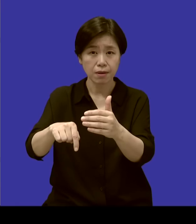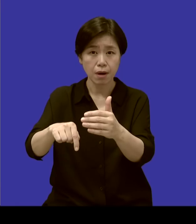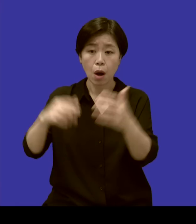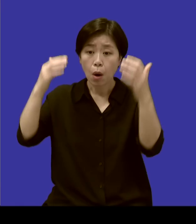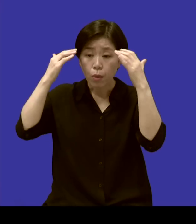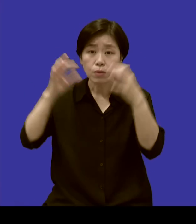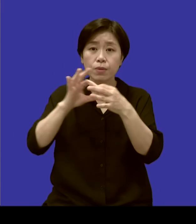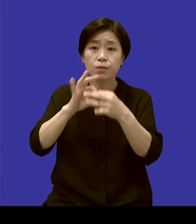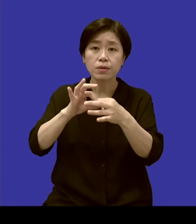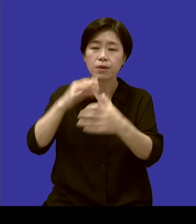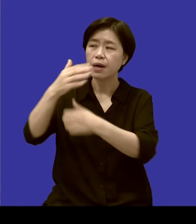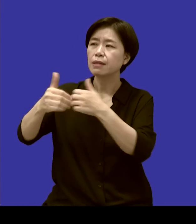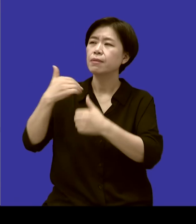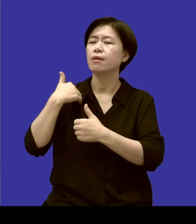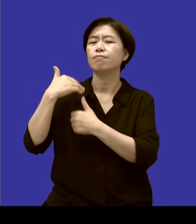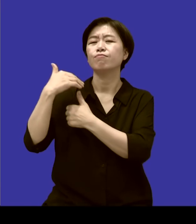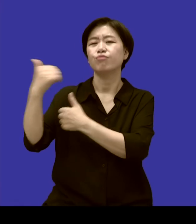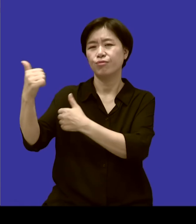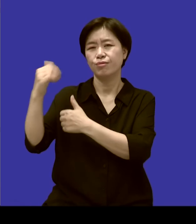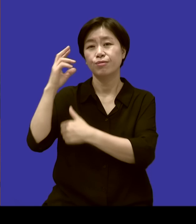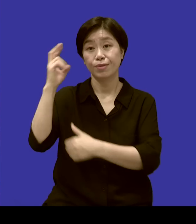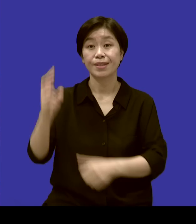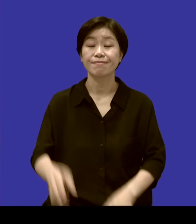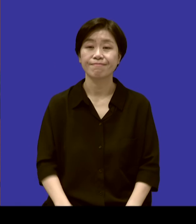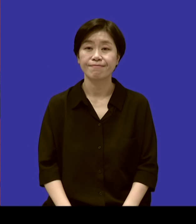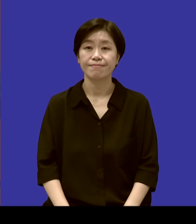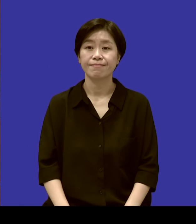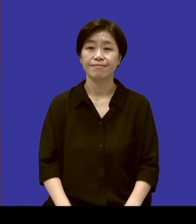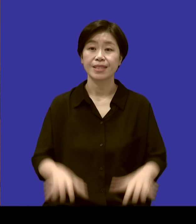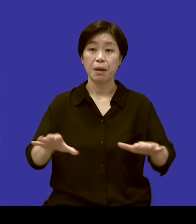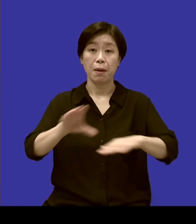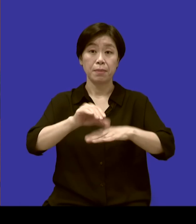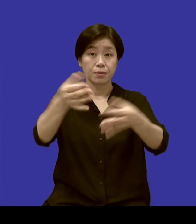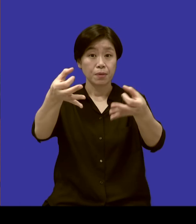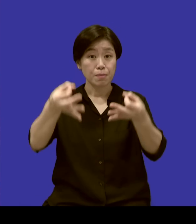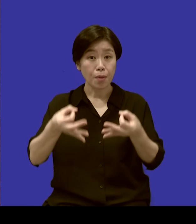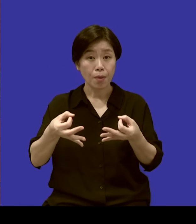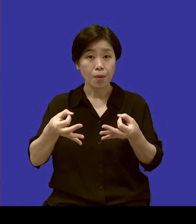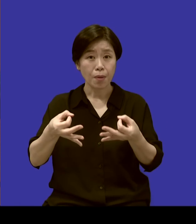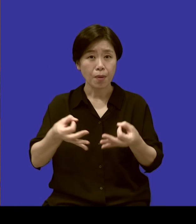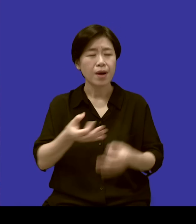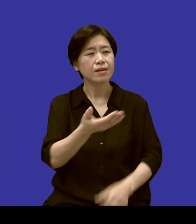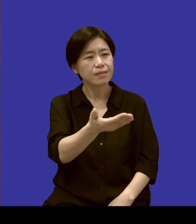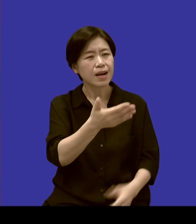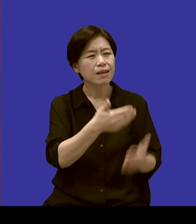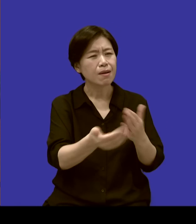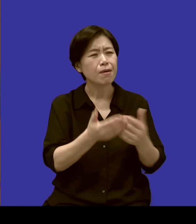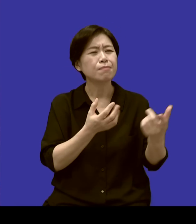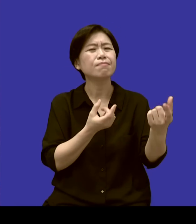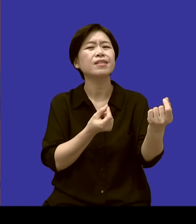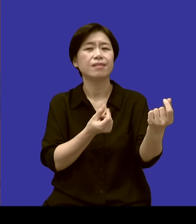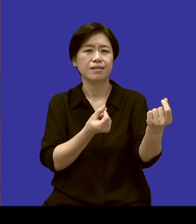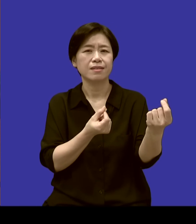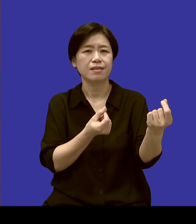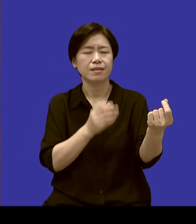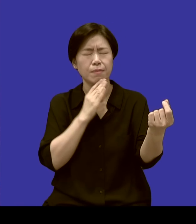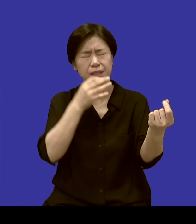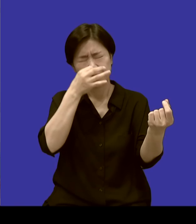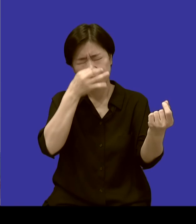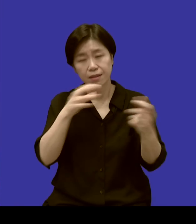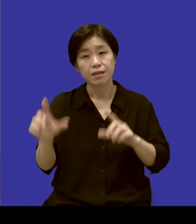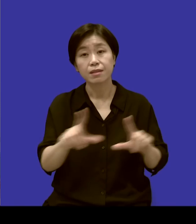계속 나를 부르시고 계셨던 거예요. 이 방송 보고 계실 지금 똑같은 상황에 상처받고